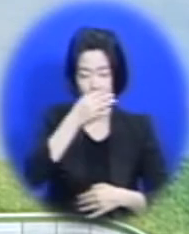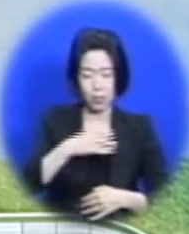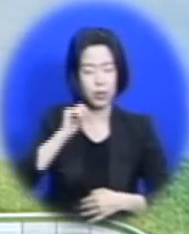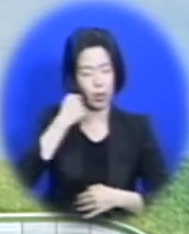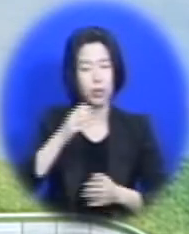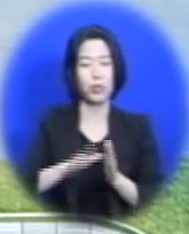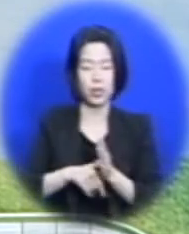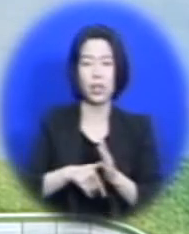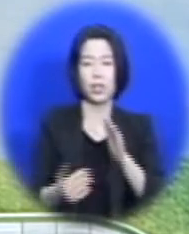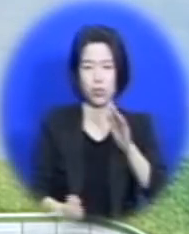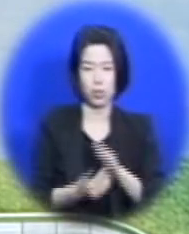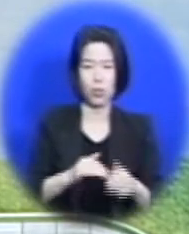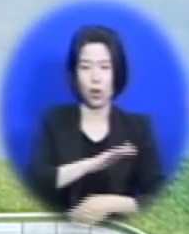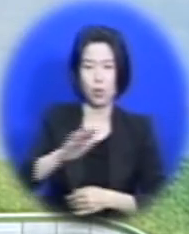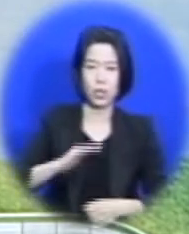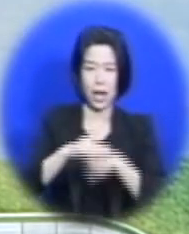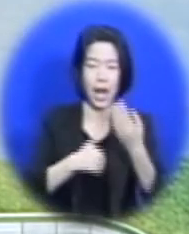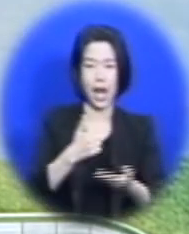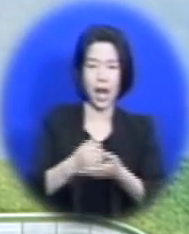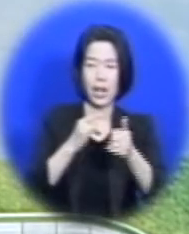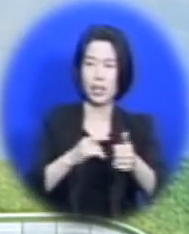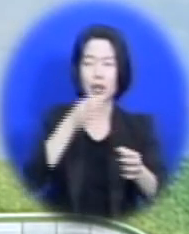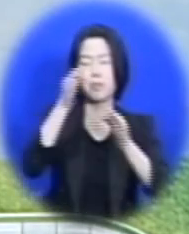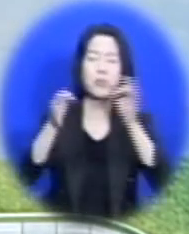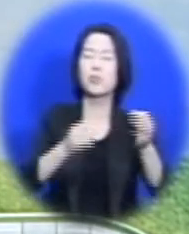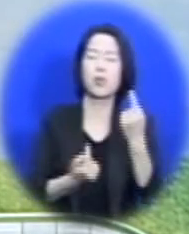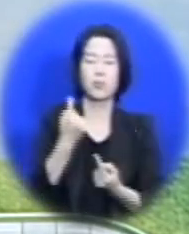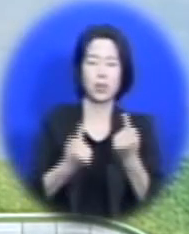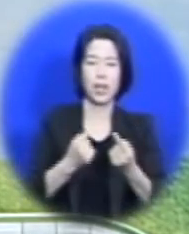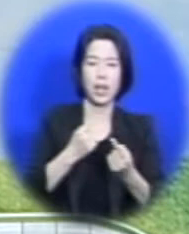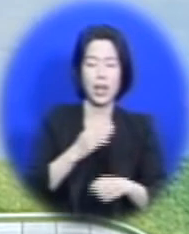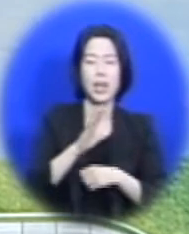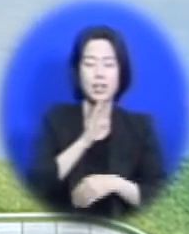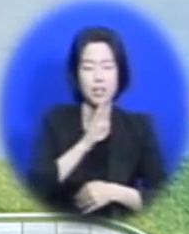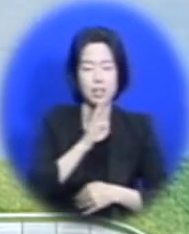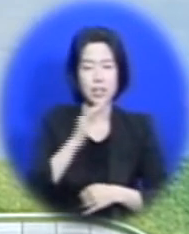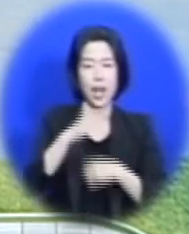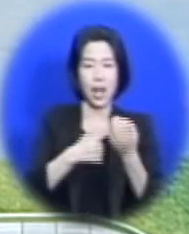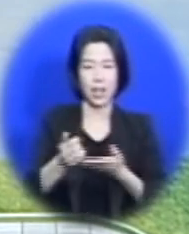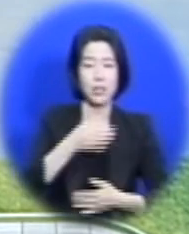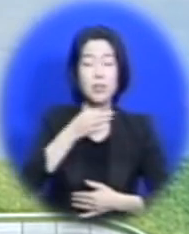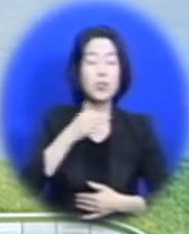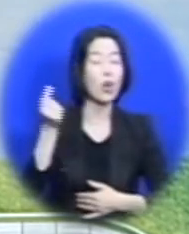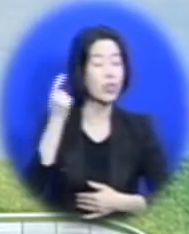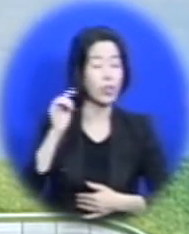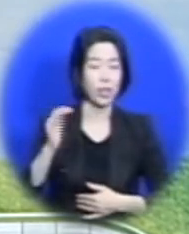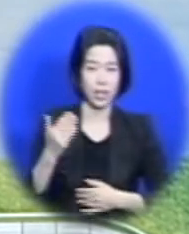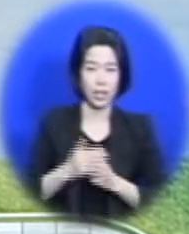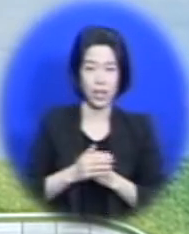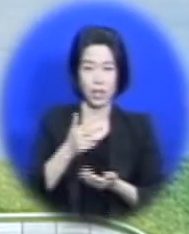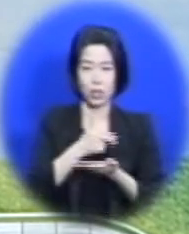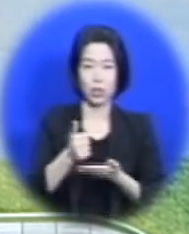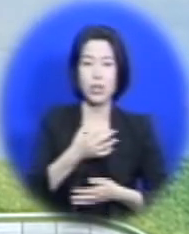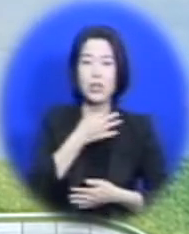때일수록 우리는 하나님께 비명을 지르기보다 사실은 하나님의 음성을 들어야 합니다. 주님의 음성을